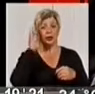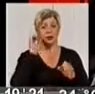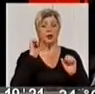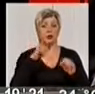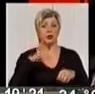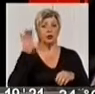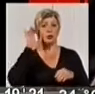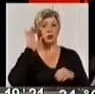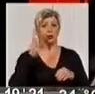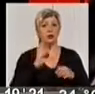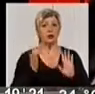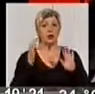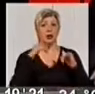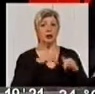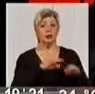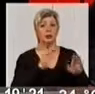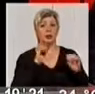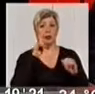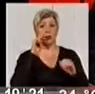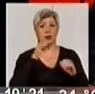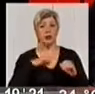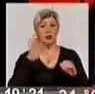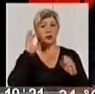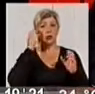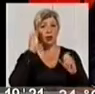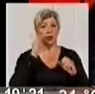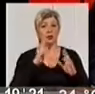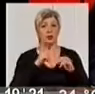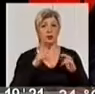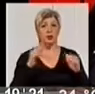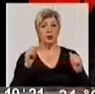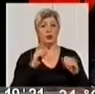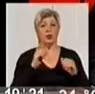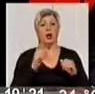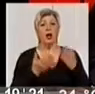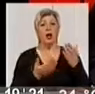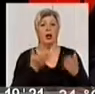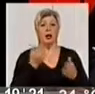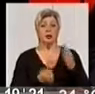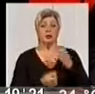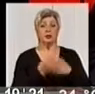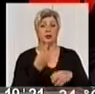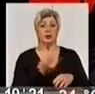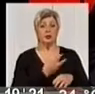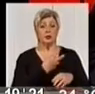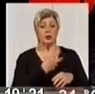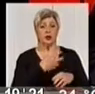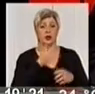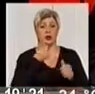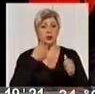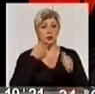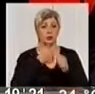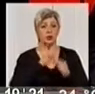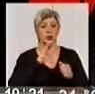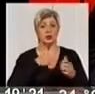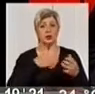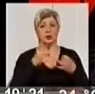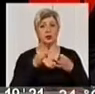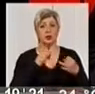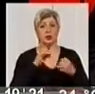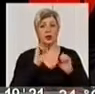слухати нас на хвилі українського радіо Дніпро-ФМ. А якщо у вас виникне бажання задати питання, висловити думку, долучитись до нашої розмови, ви